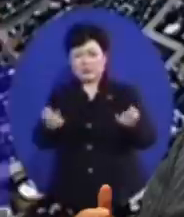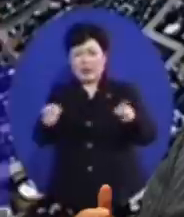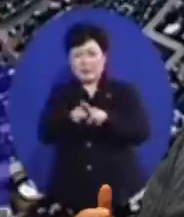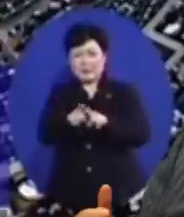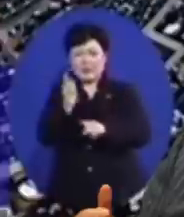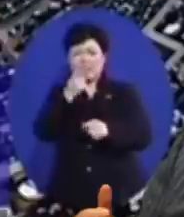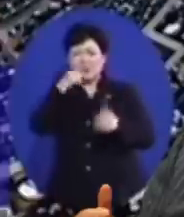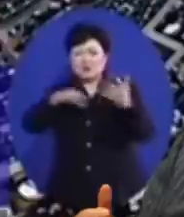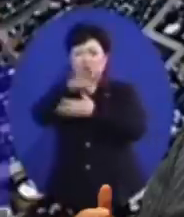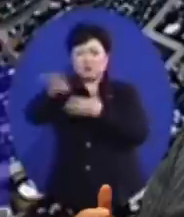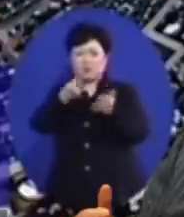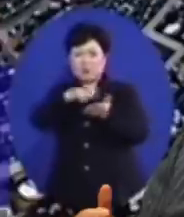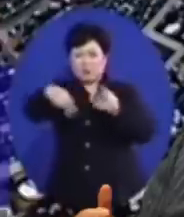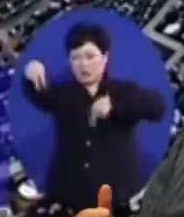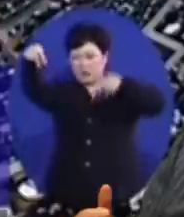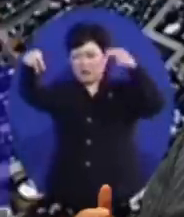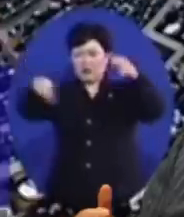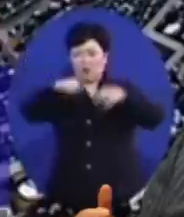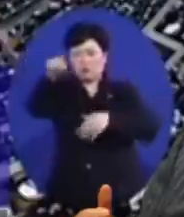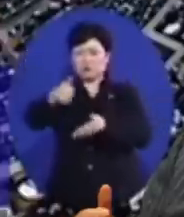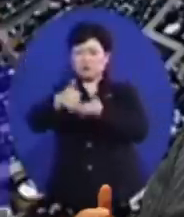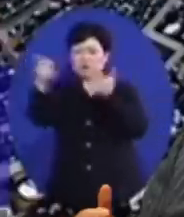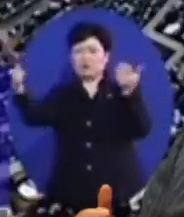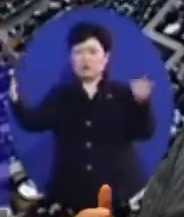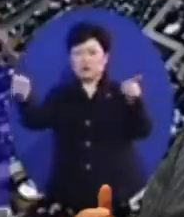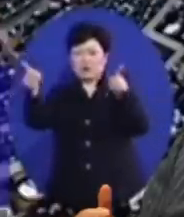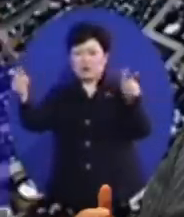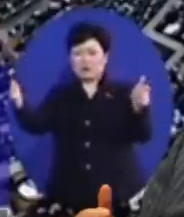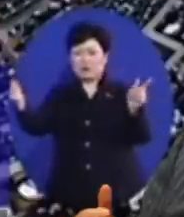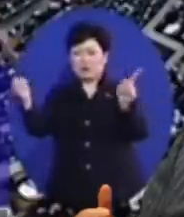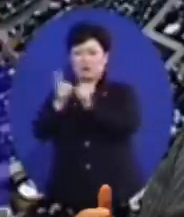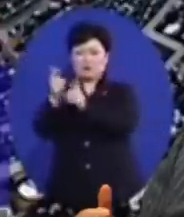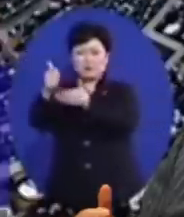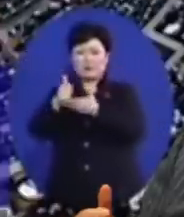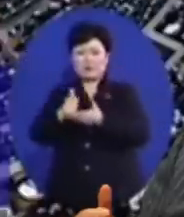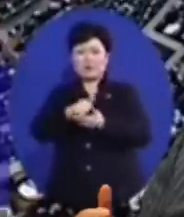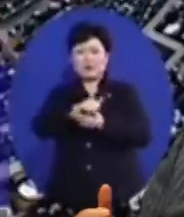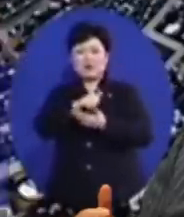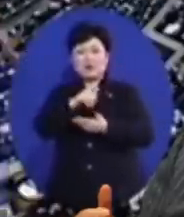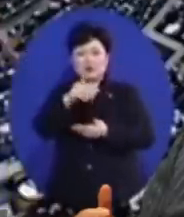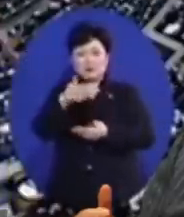속으로 끌어올려 공중에서 주를 영접하게 하시리니 그리하여 우리가 항상 주와 함께 있으리라.